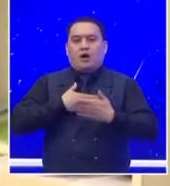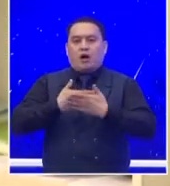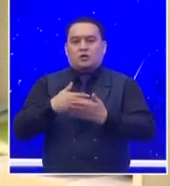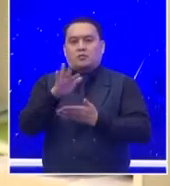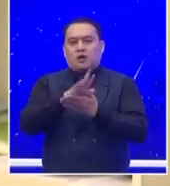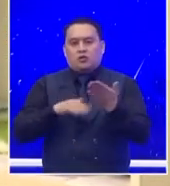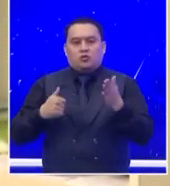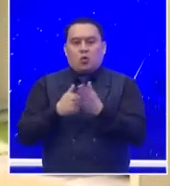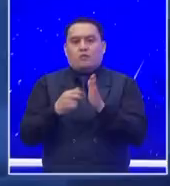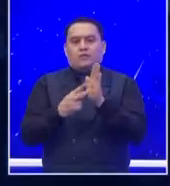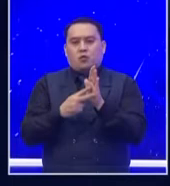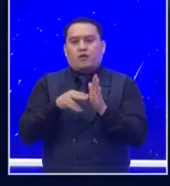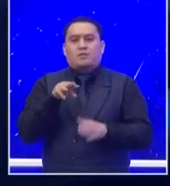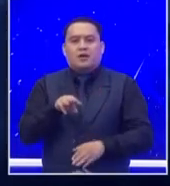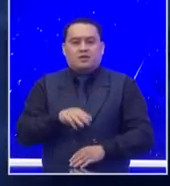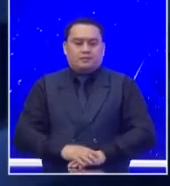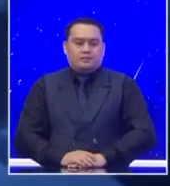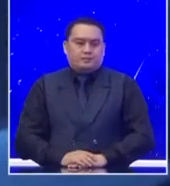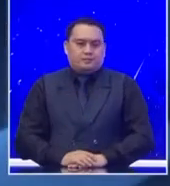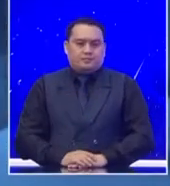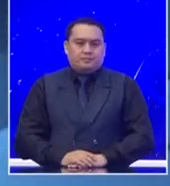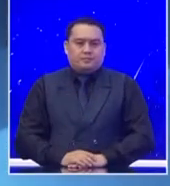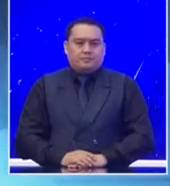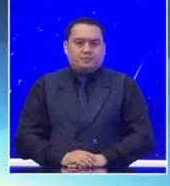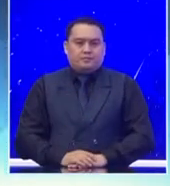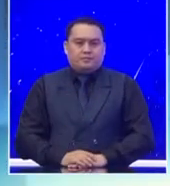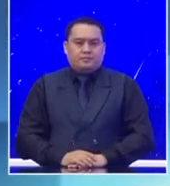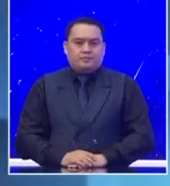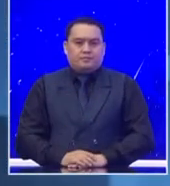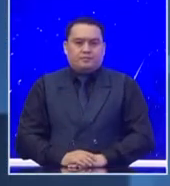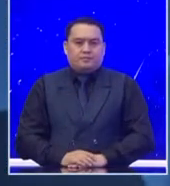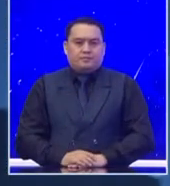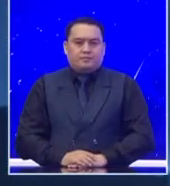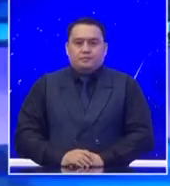намерены вплоть до 8 марта. Дамир Анитов, Ержан Дюсен, телеканал ЖТСУ.